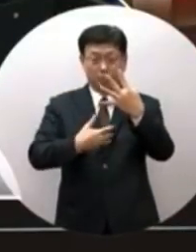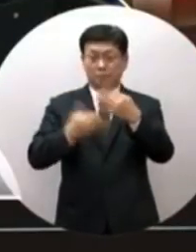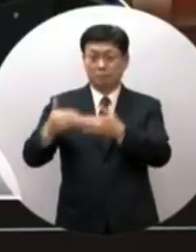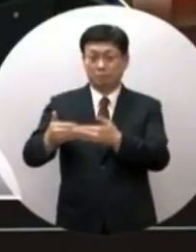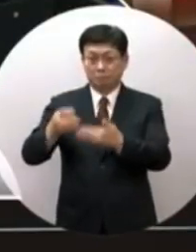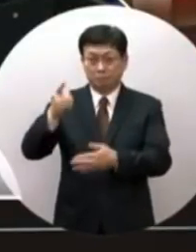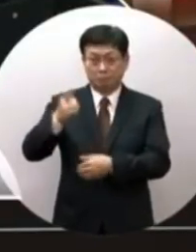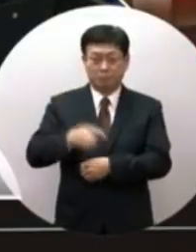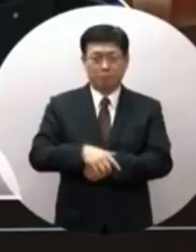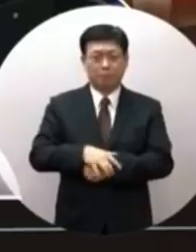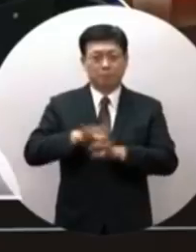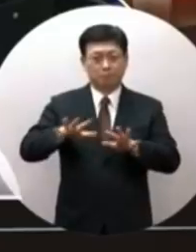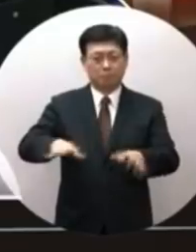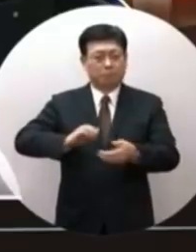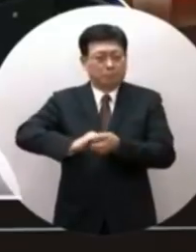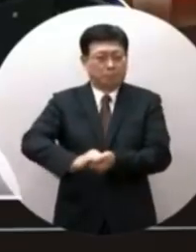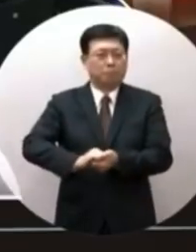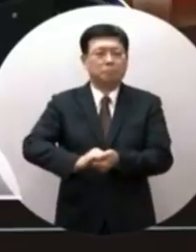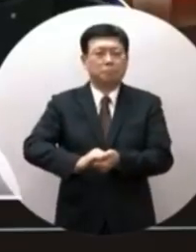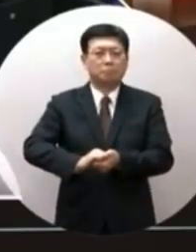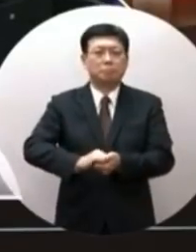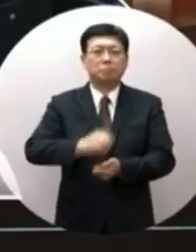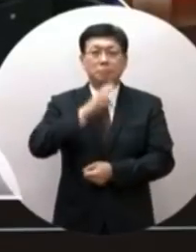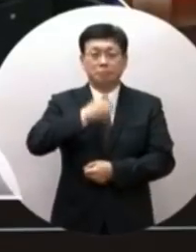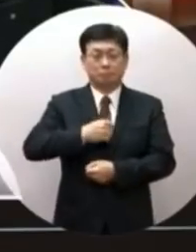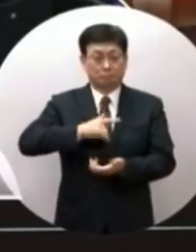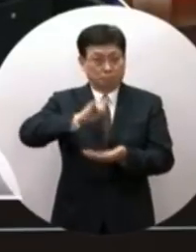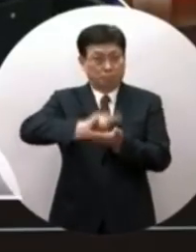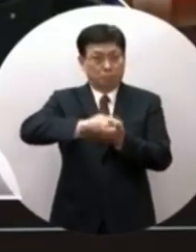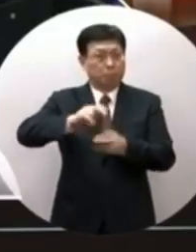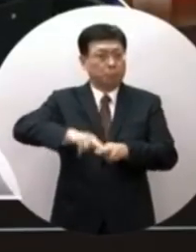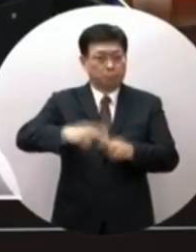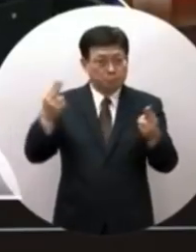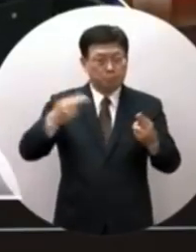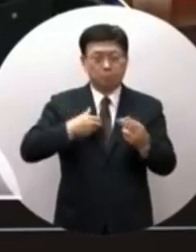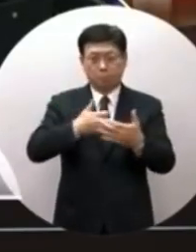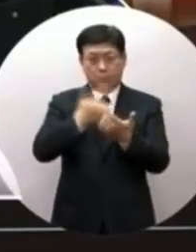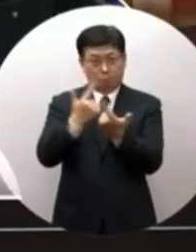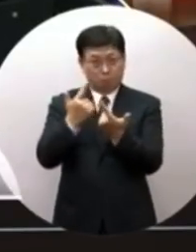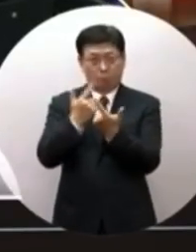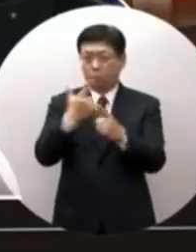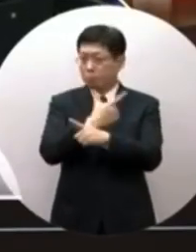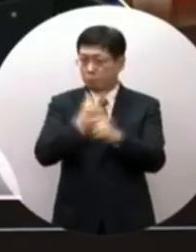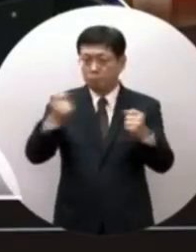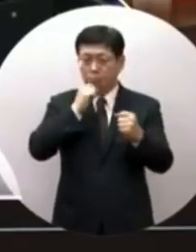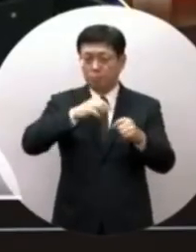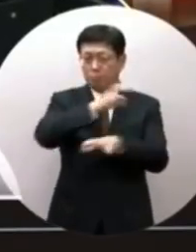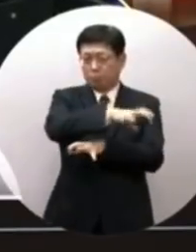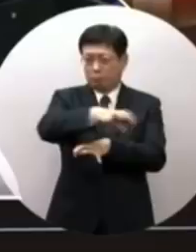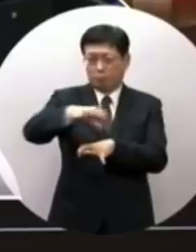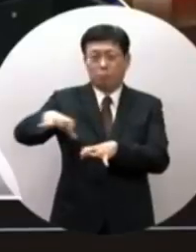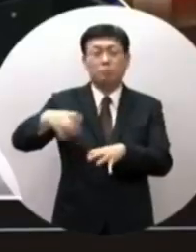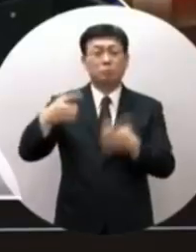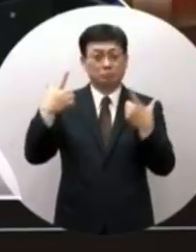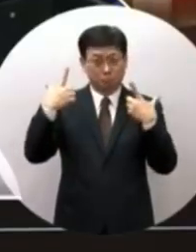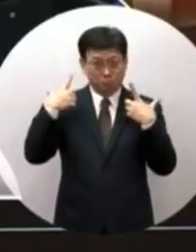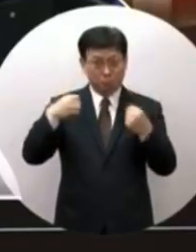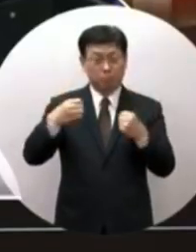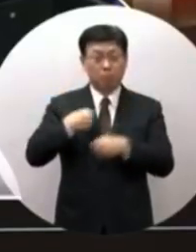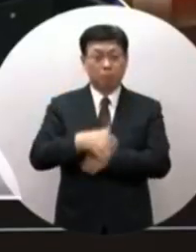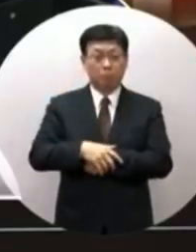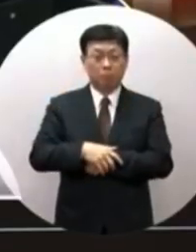中国大陆已经决定解除武汉跟湖北省所有离开武